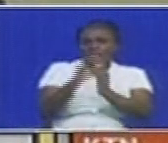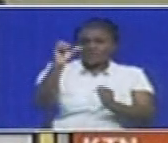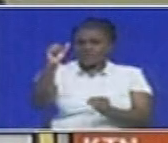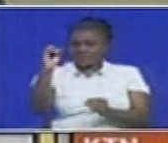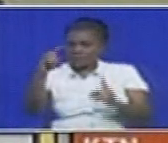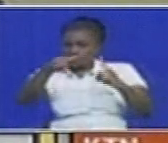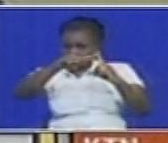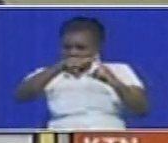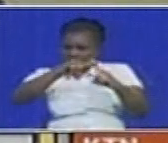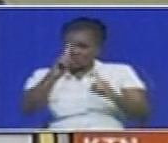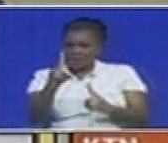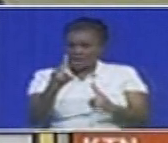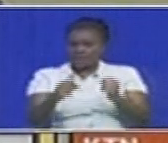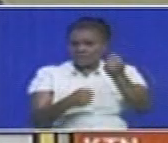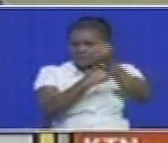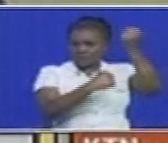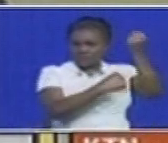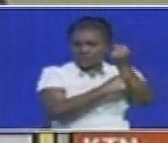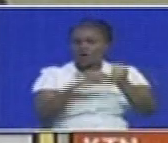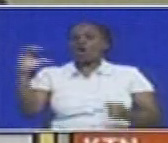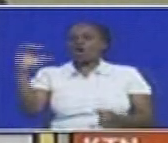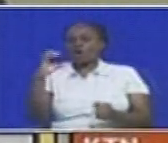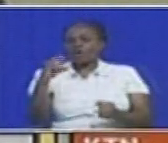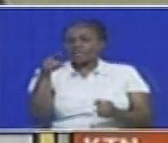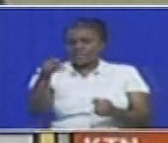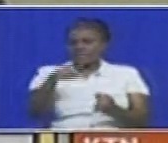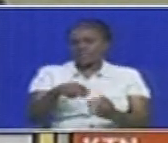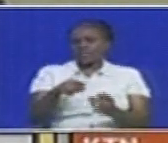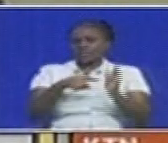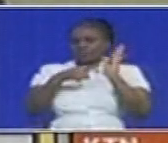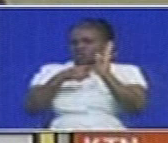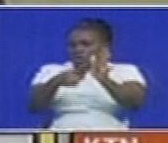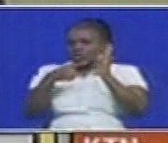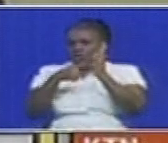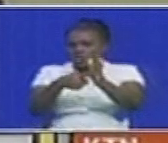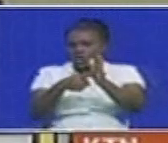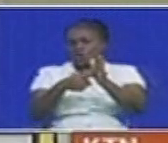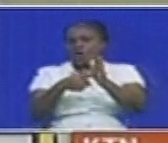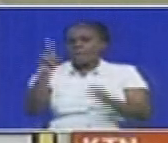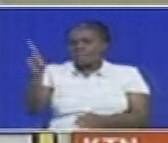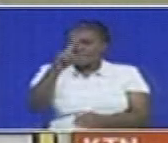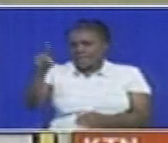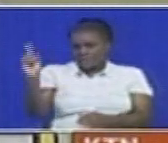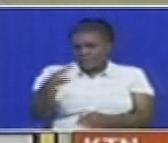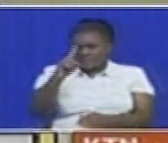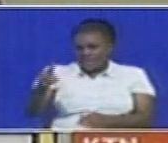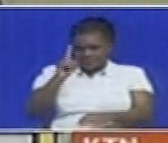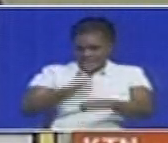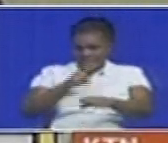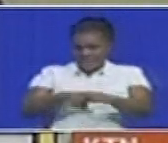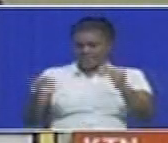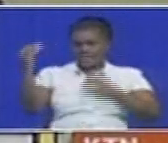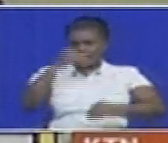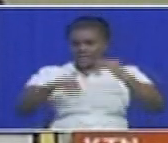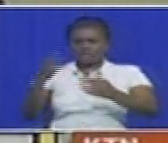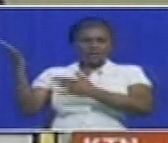50+1 yalidhaminiwa na muungano wa Koda. Makala hayo yaliangazia madai ya makosa yaliyotokea kwenye shughuli ya